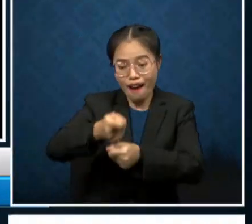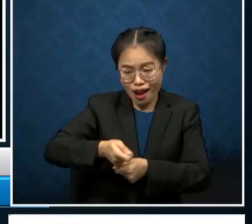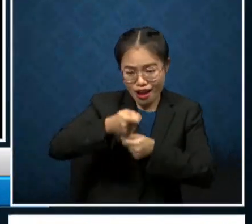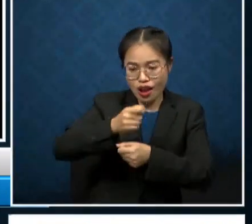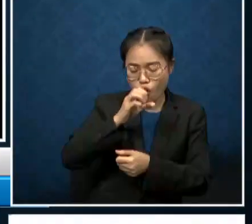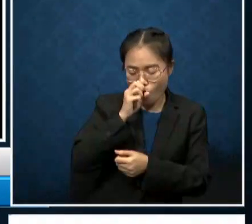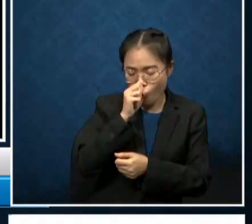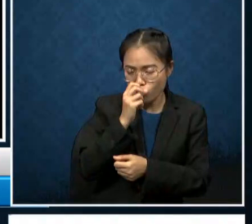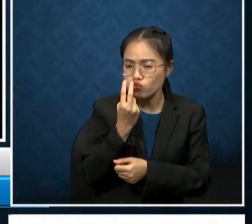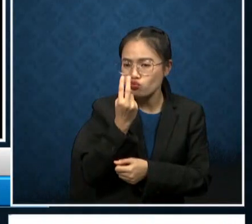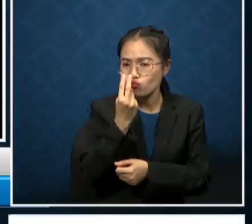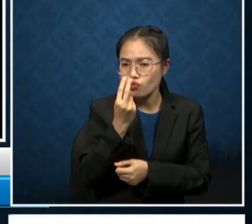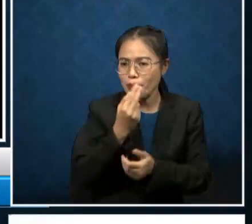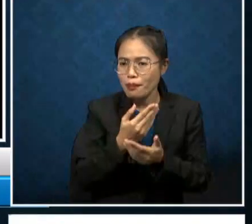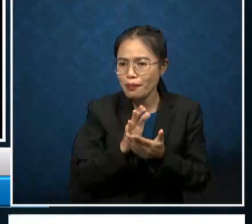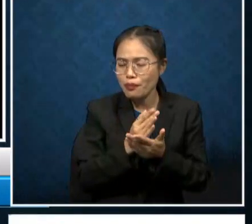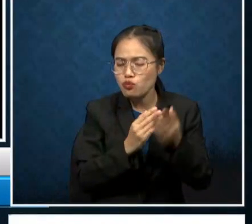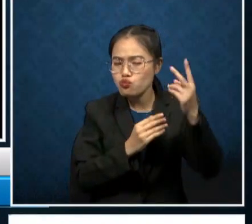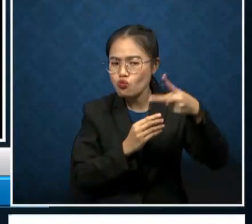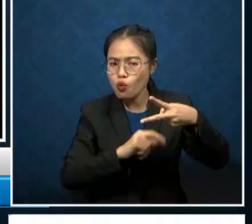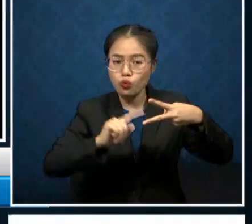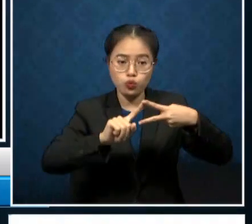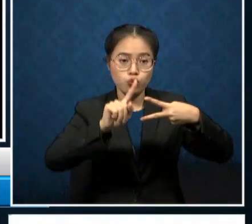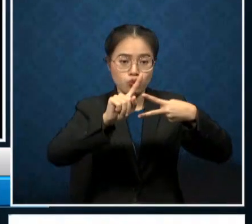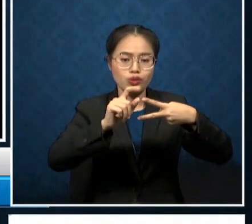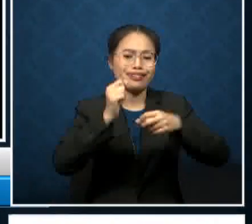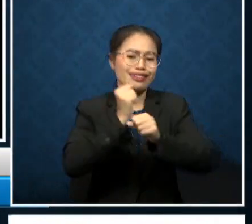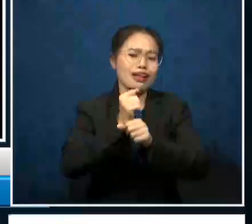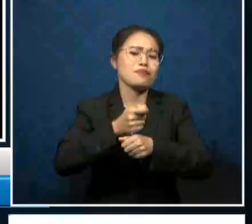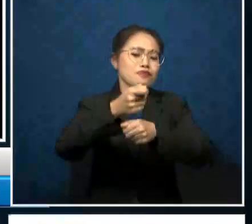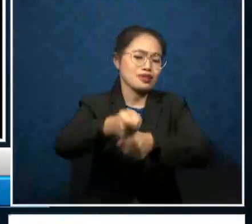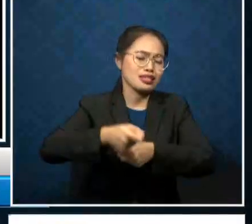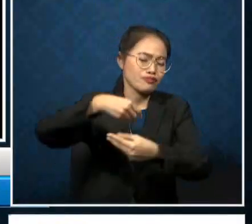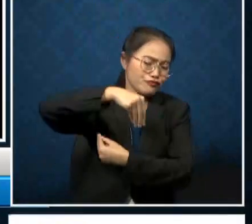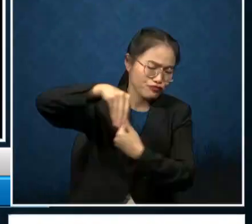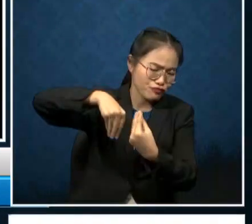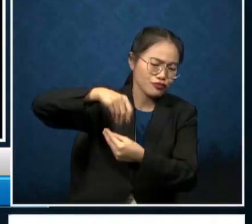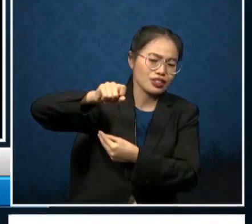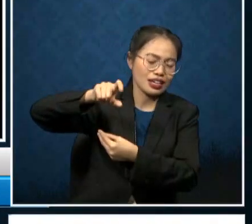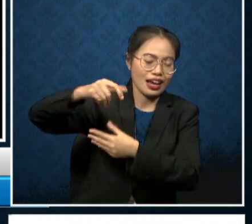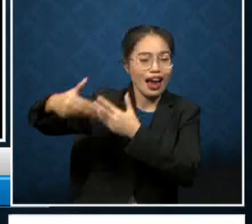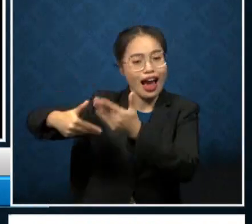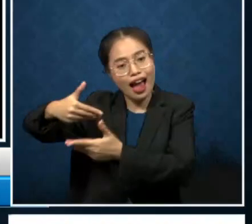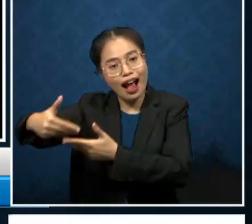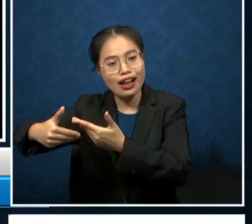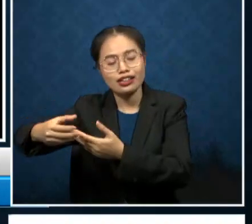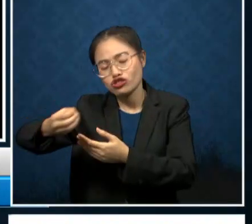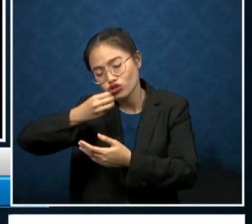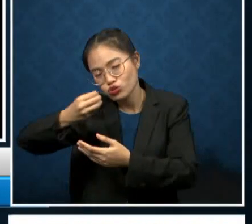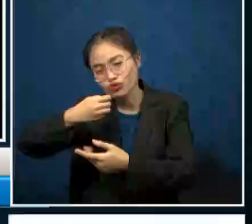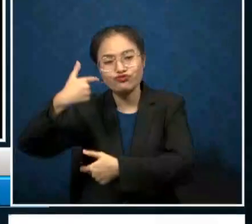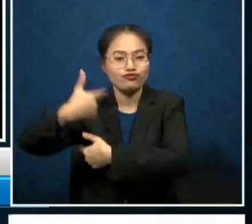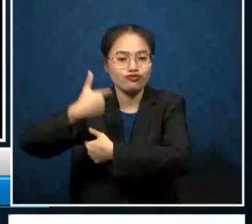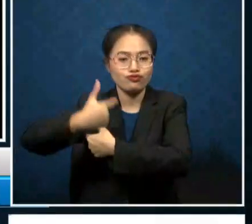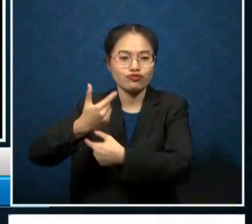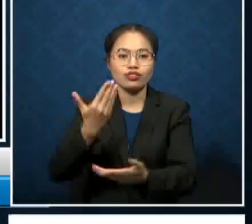ได้ 2ช่องทางช่องทางที่ 1ก็คือการทำการเกษตรเพื่อเป็นธุรกิจเพื่อความอยู่รอดเพื่อเศรษฐกิจกับการเกษตรอีก